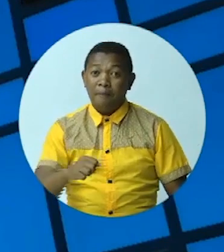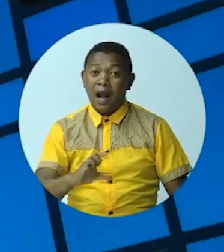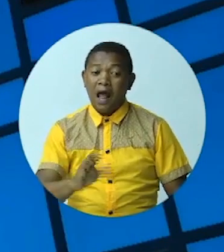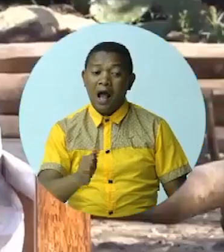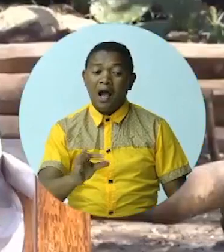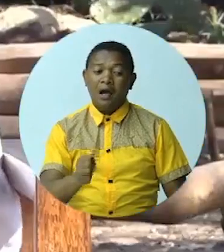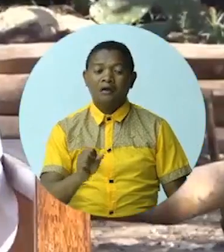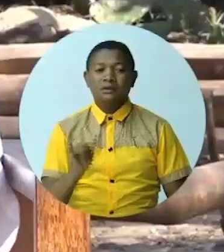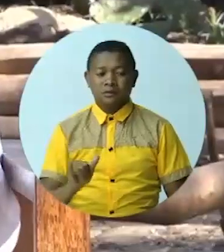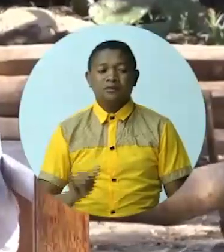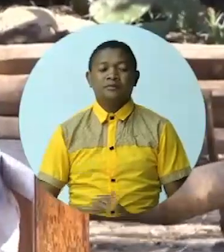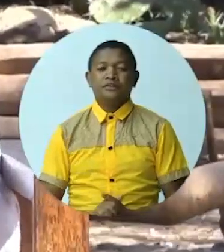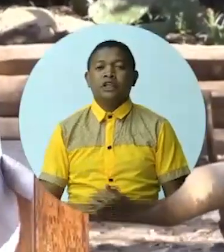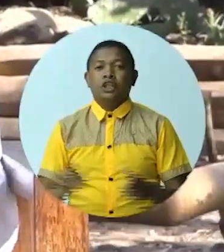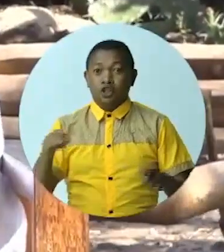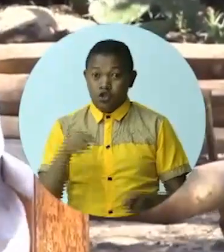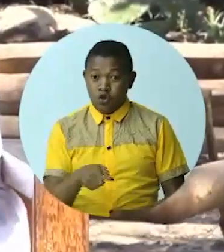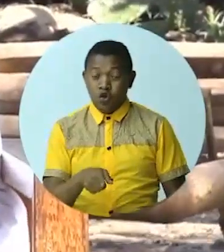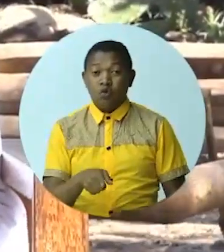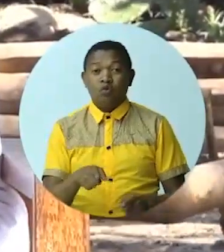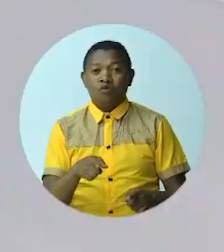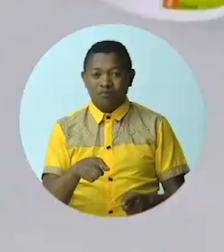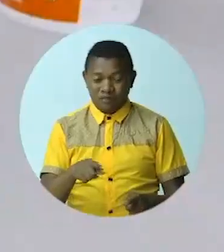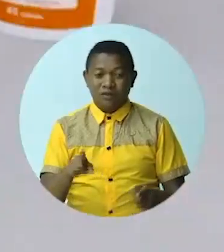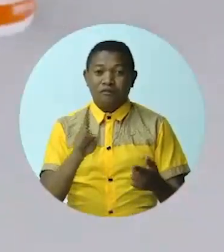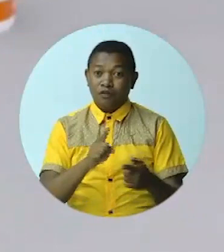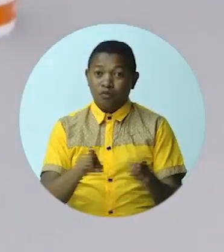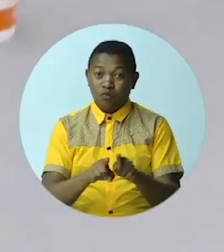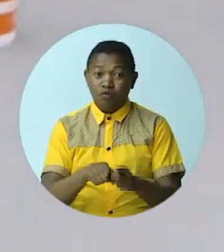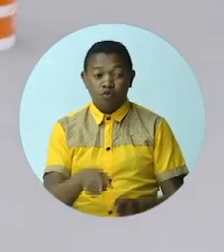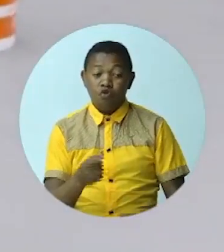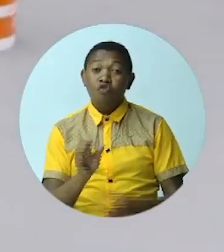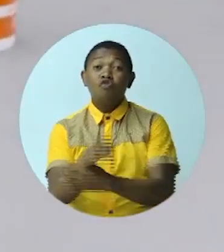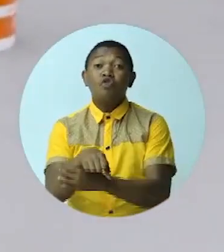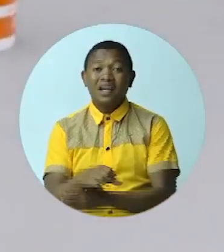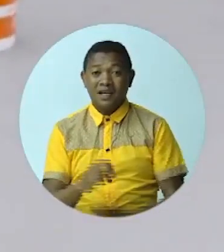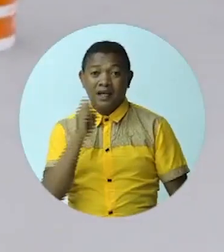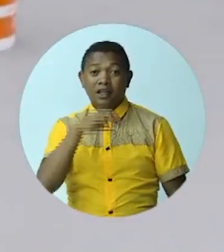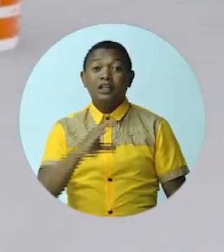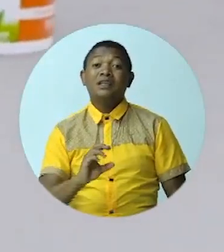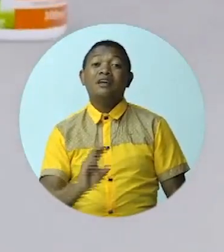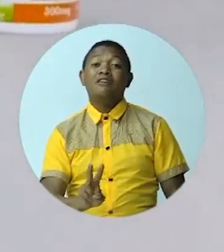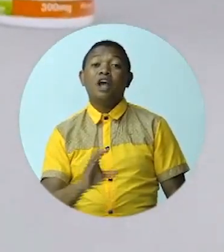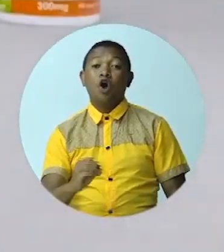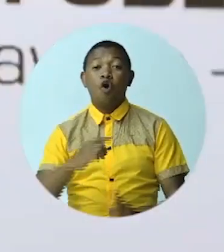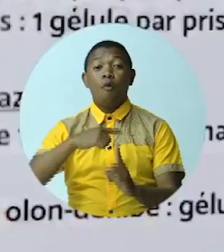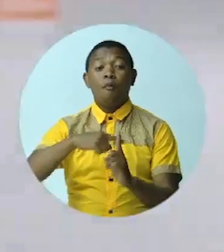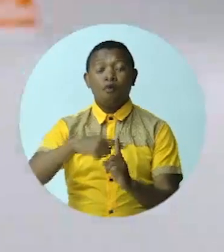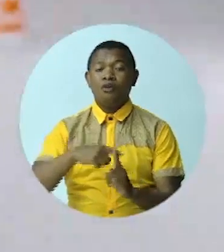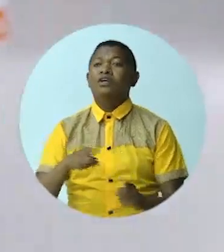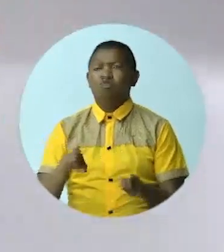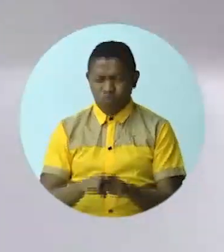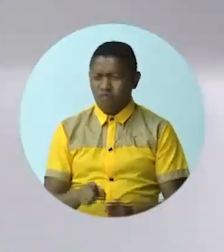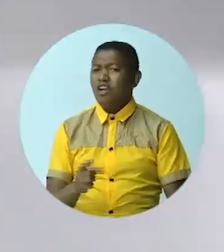ny CVO plus. Ny CVO plus dia mazava ho azy fa vokatra anankiray zany fanafody voalohany a vokary